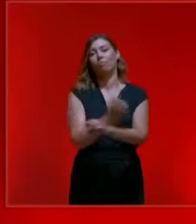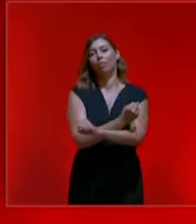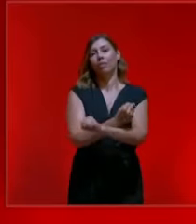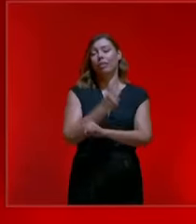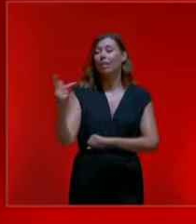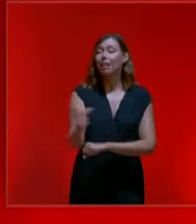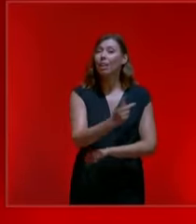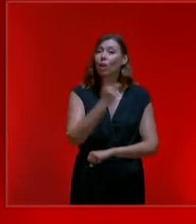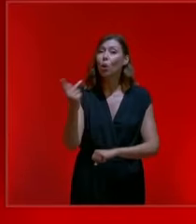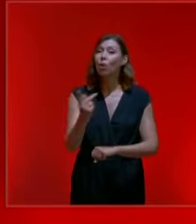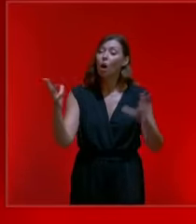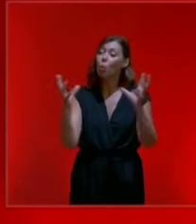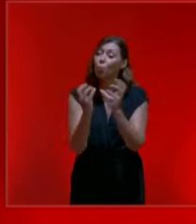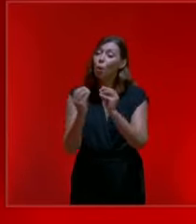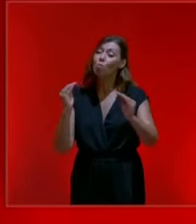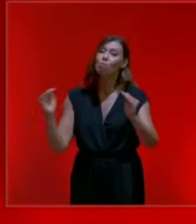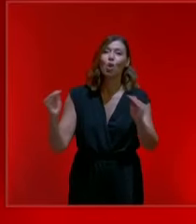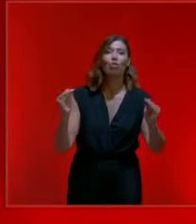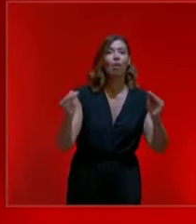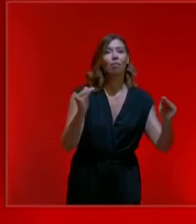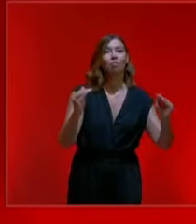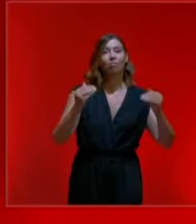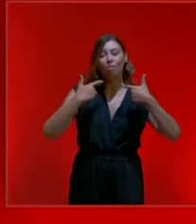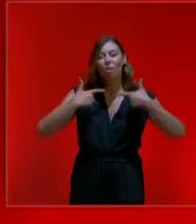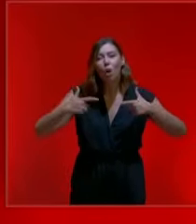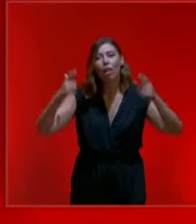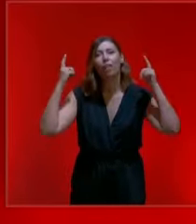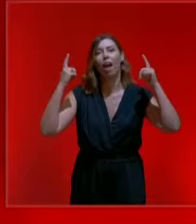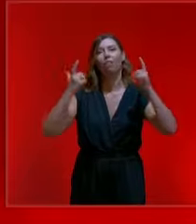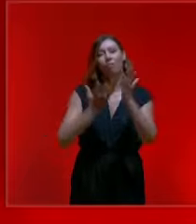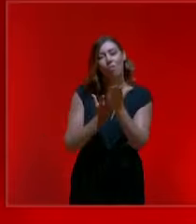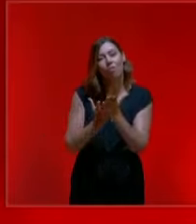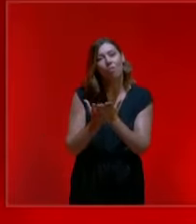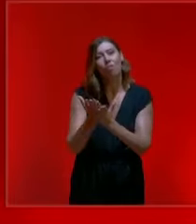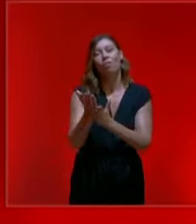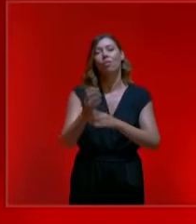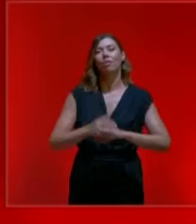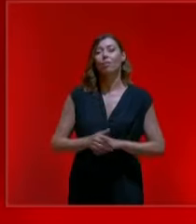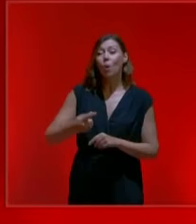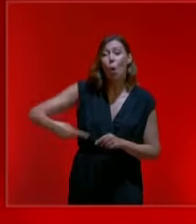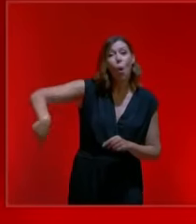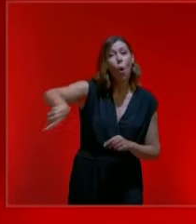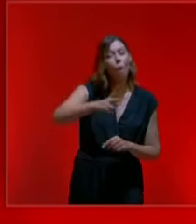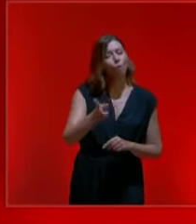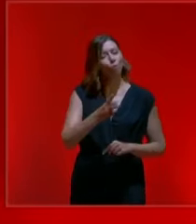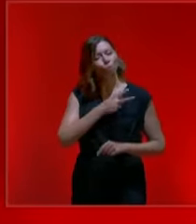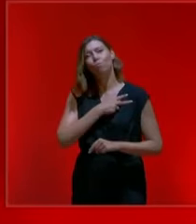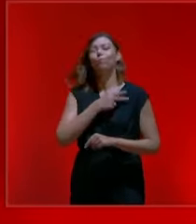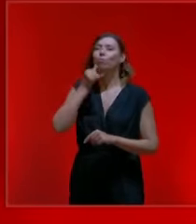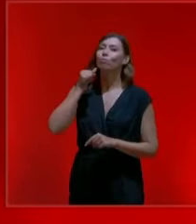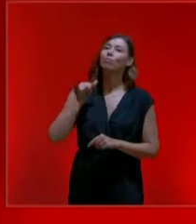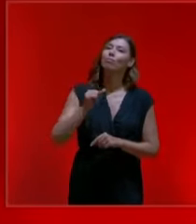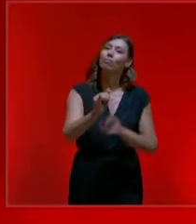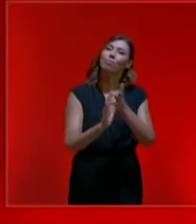αλληλεγγύης, δημοκρατίας, δικαιοσύνης. Όπου όσοι βρίσκονται σε ανάγκη θα στηρίζονται δυναμικά με όρους βιωσιμότητας. Όπου οι